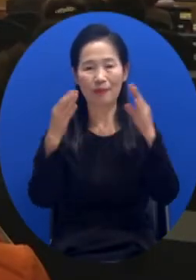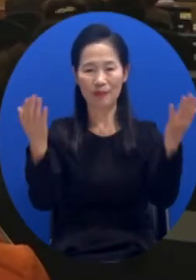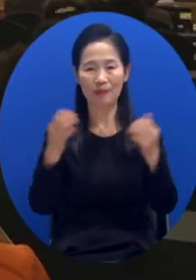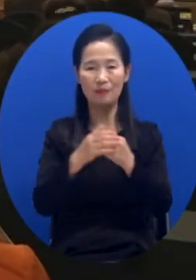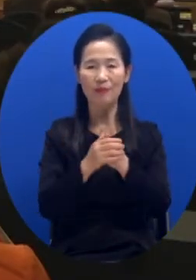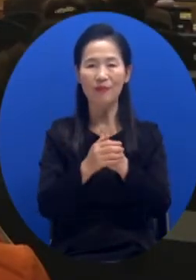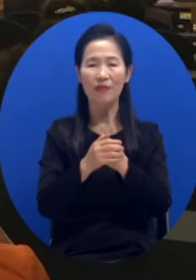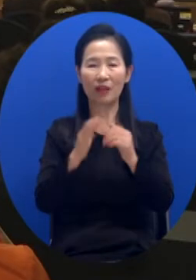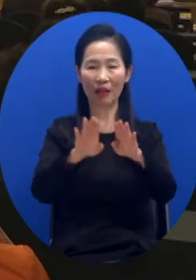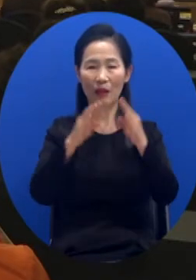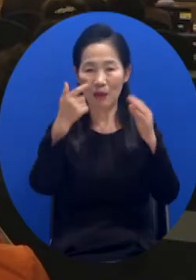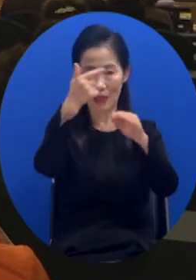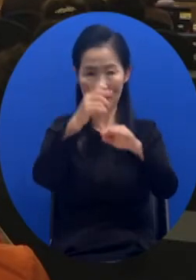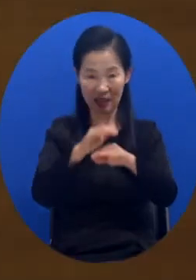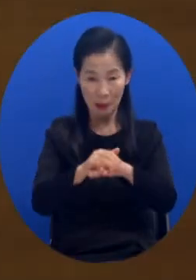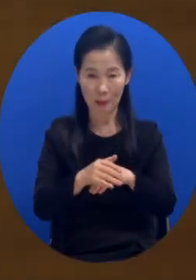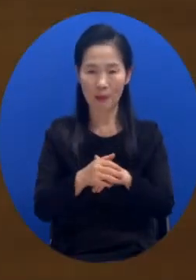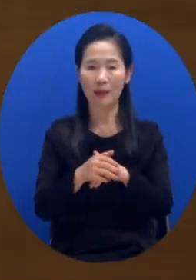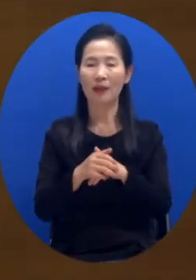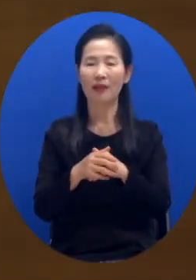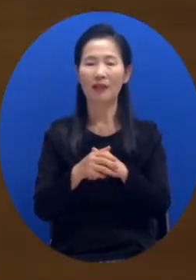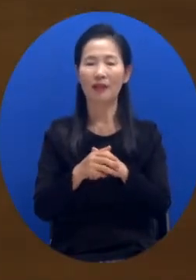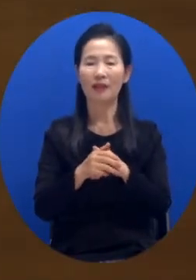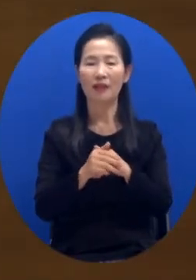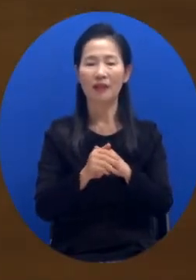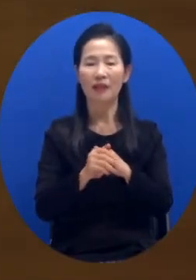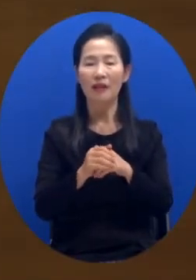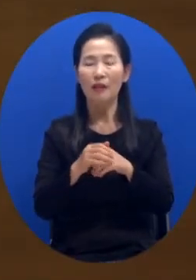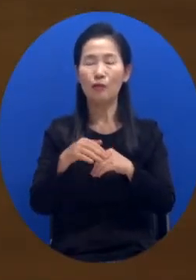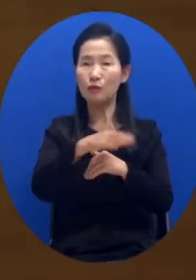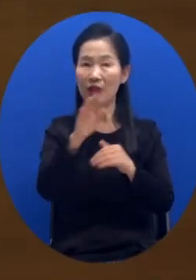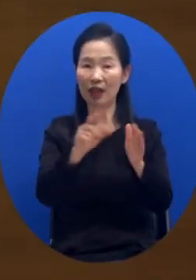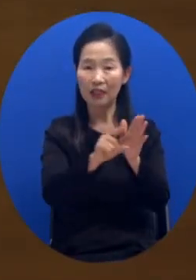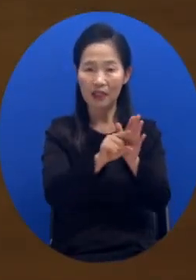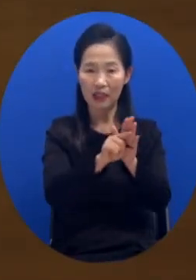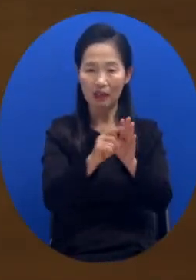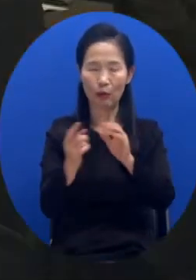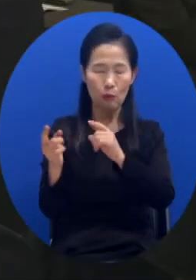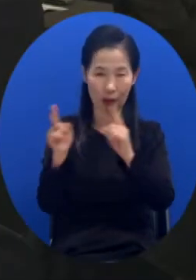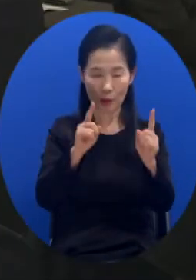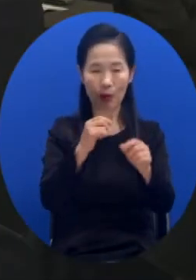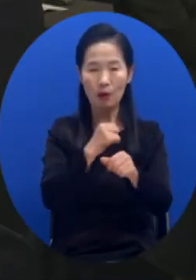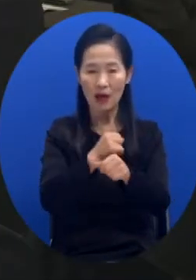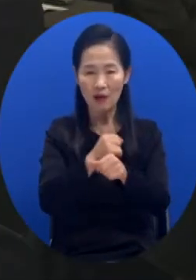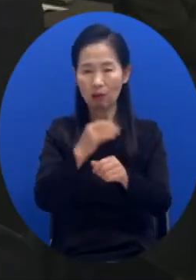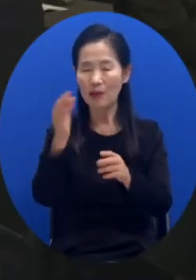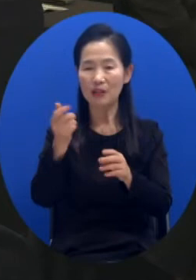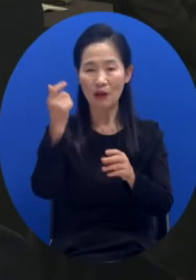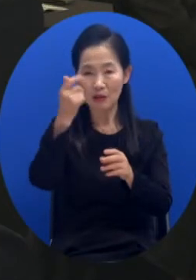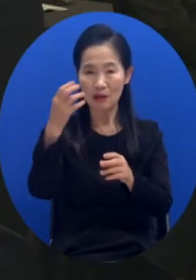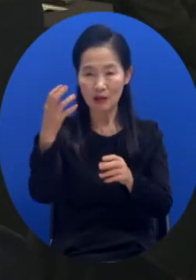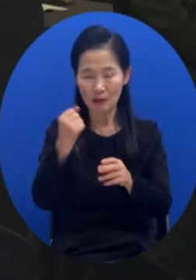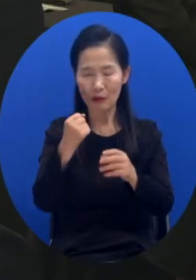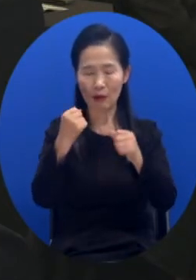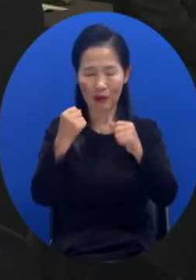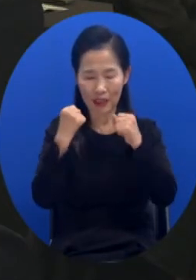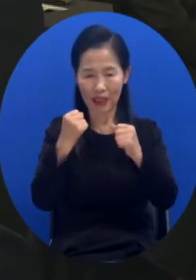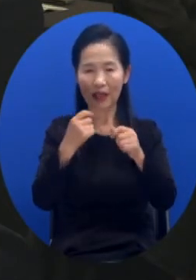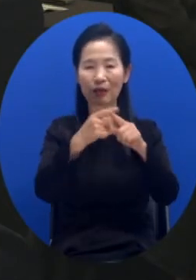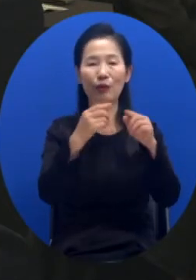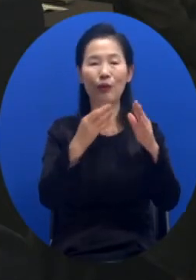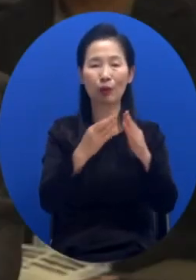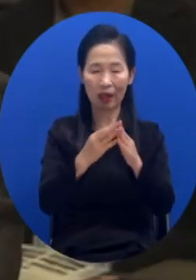해외에서 1000개 중앙 교회 이유 운동 목사님 우리의 신앙을 회복해 성형 으로 건강한 교회를 세워가는